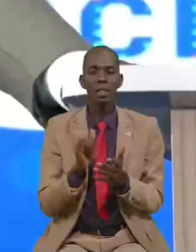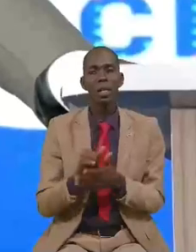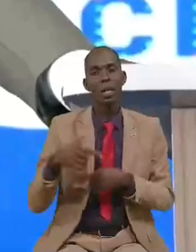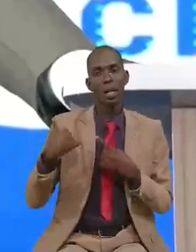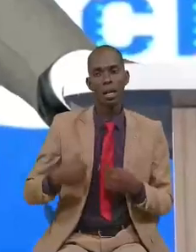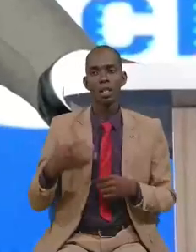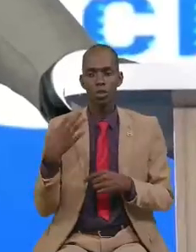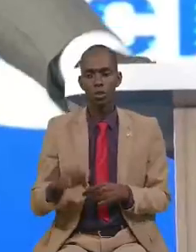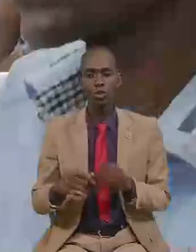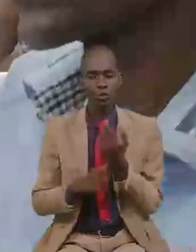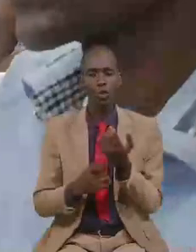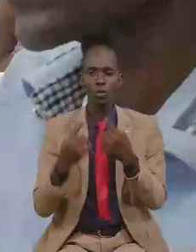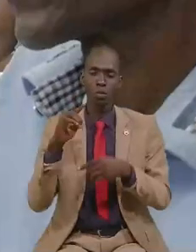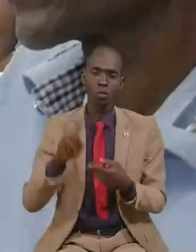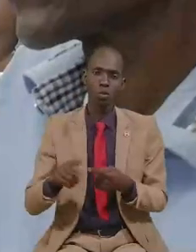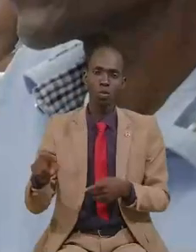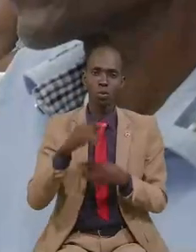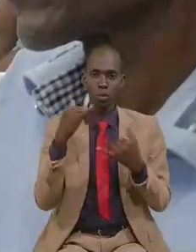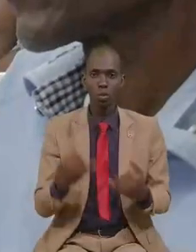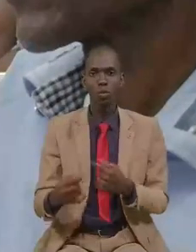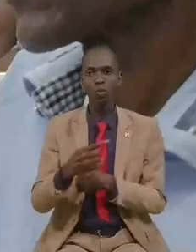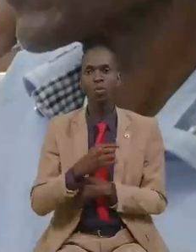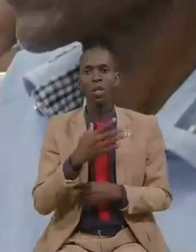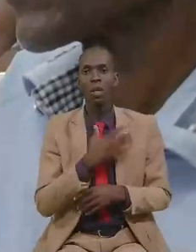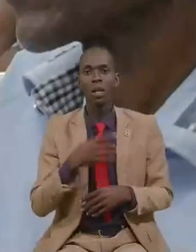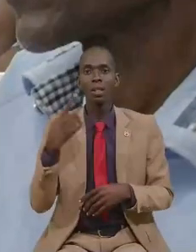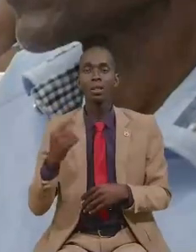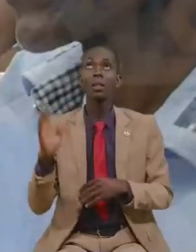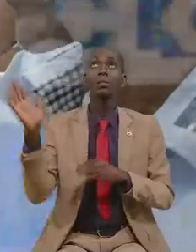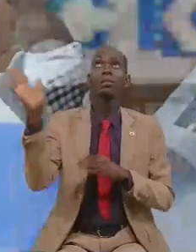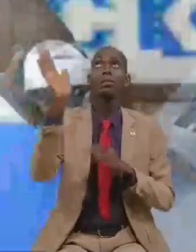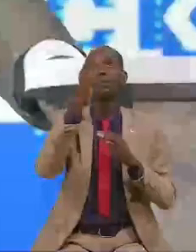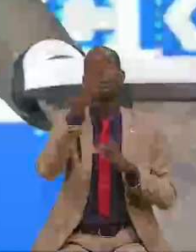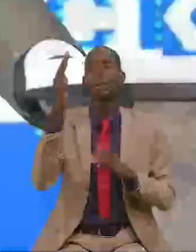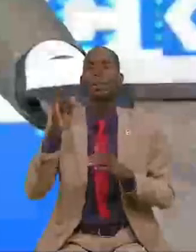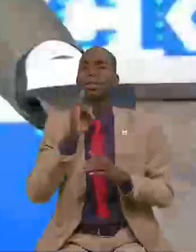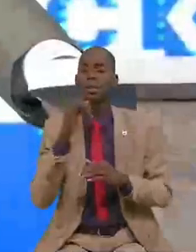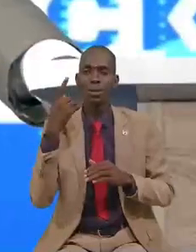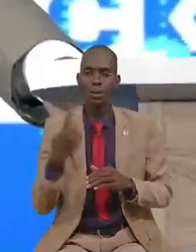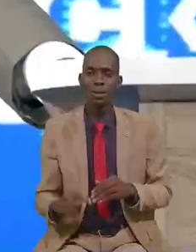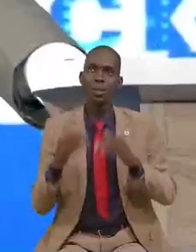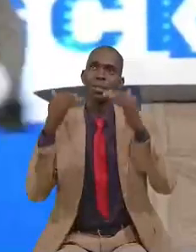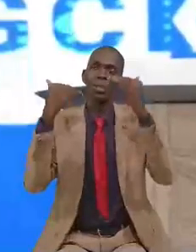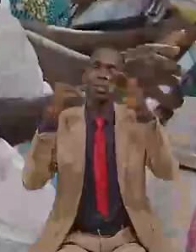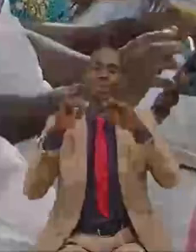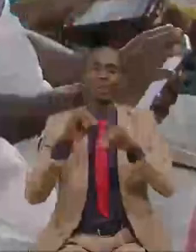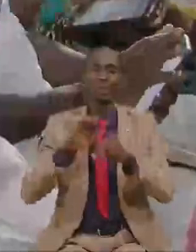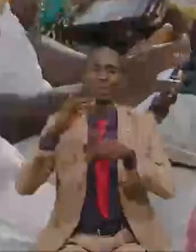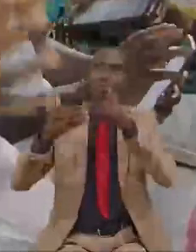toi aujourd'hui. Et le ciel est la limite dans ton progrès au nom de